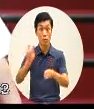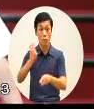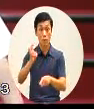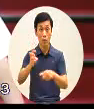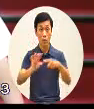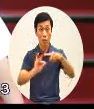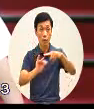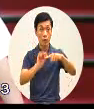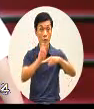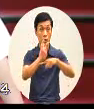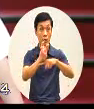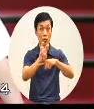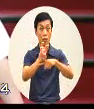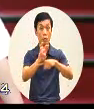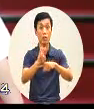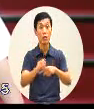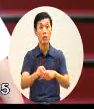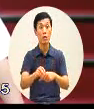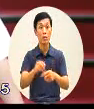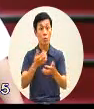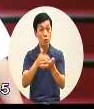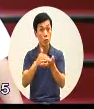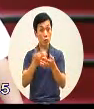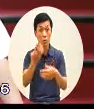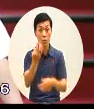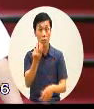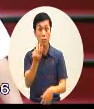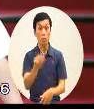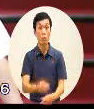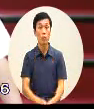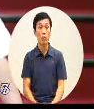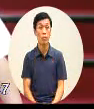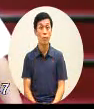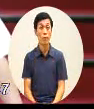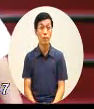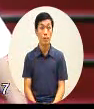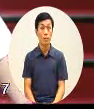30%，安尼偌济？